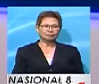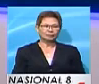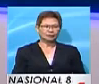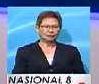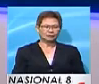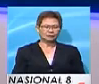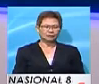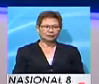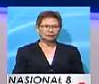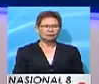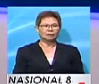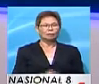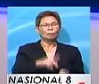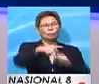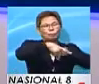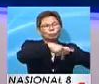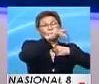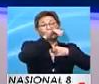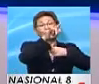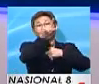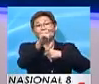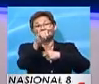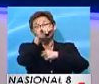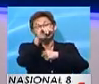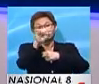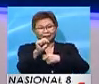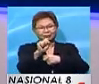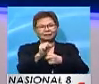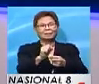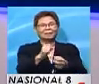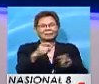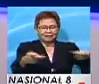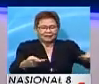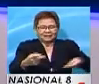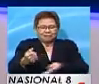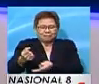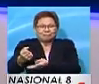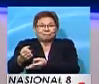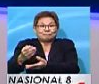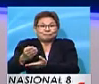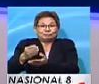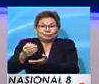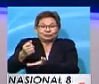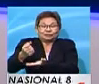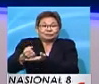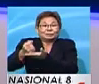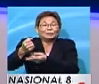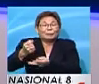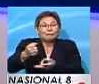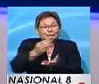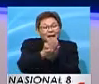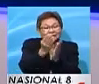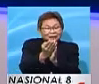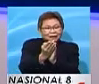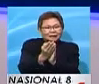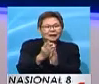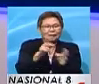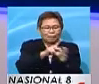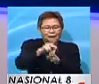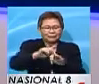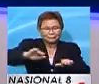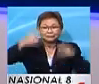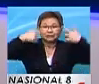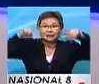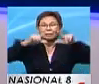Proton iris dinamakan sebagai kereta bajet tahun ini oleh pakar-pakar pemotoran terkenal dari Malaysia Indonesia dan